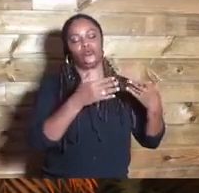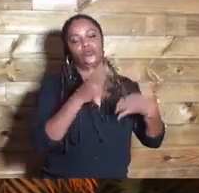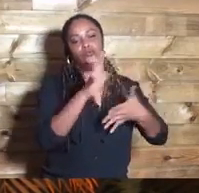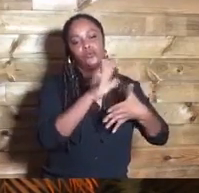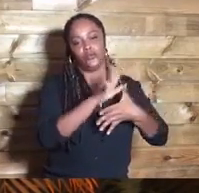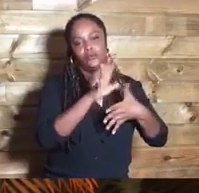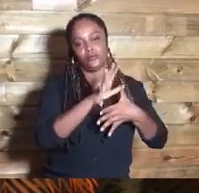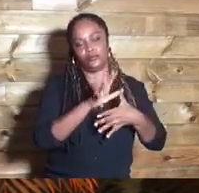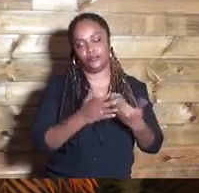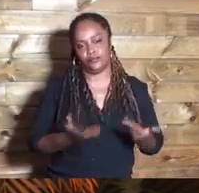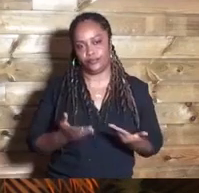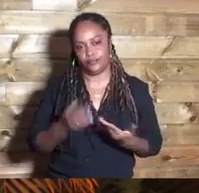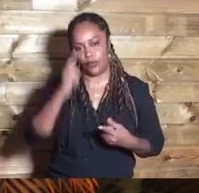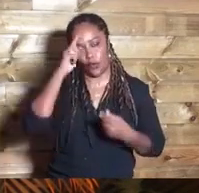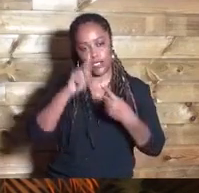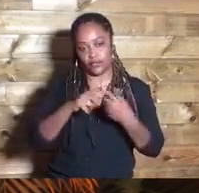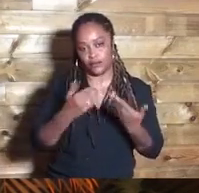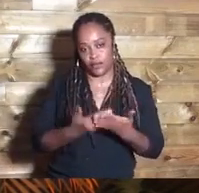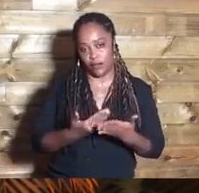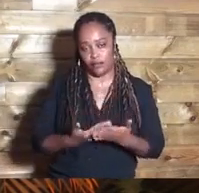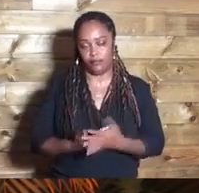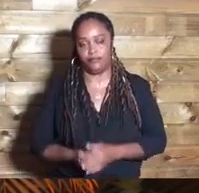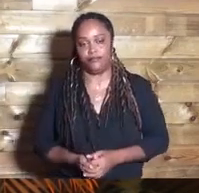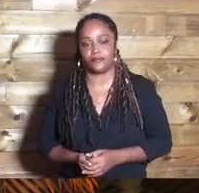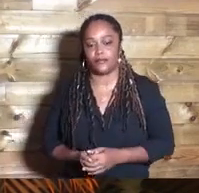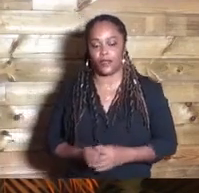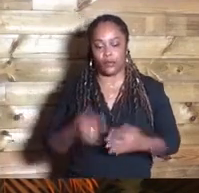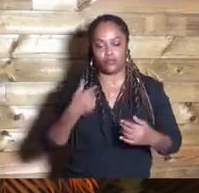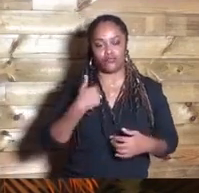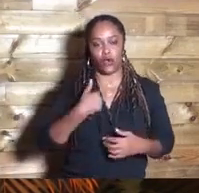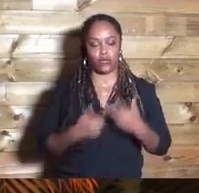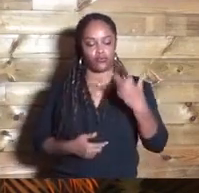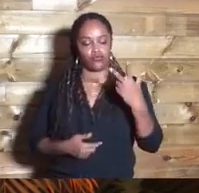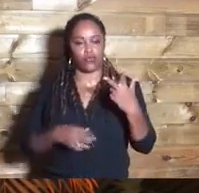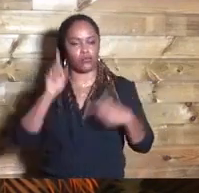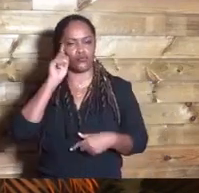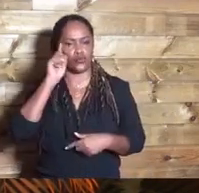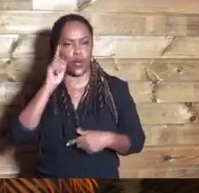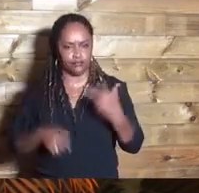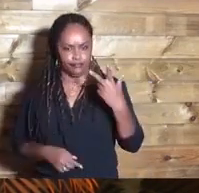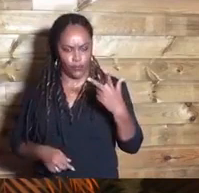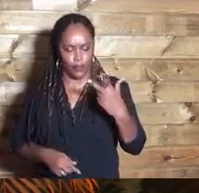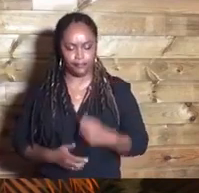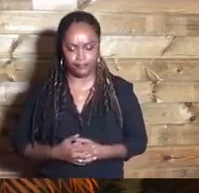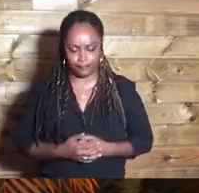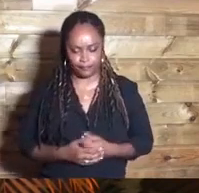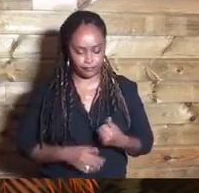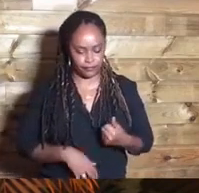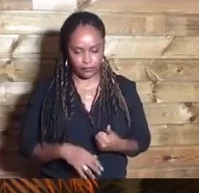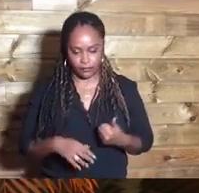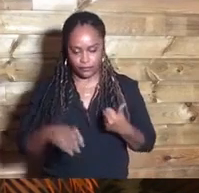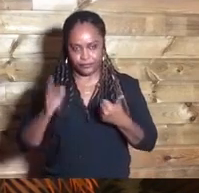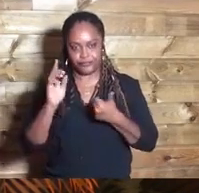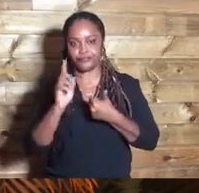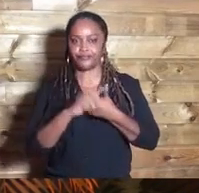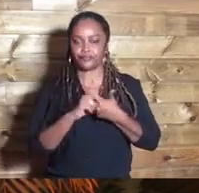osée. Elle est osée pour trois raisons. La première, c'est que tout le monde sait, je crois que Laurence Makiaba en a parlé, tout le monde en